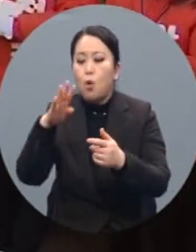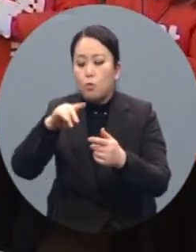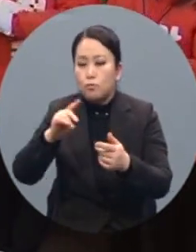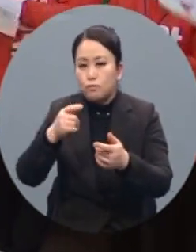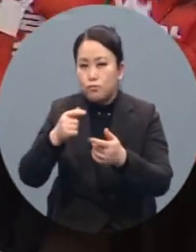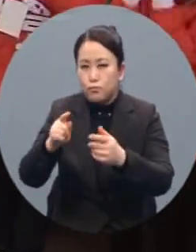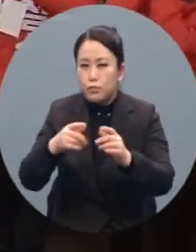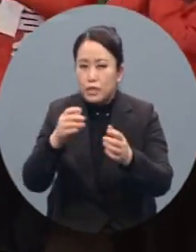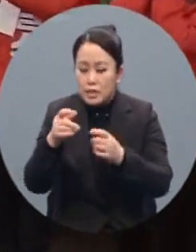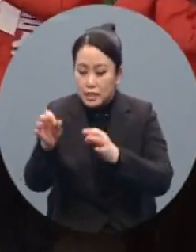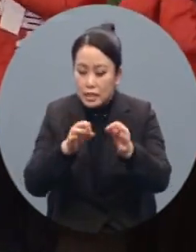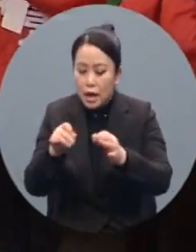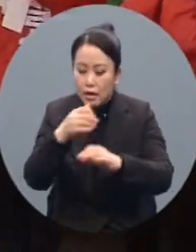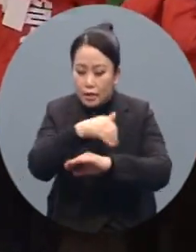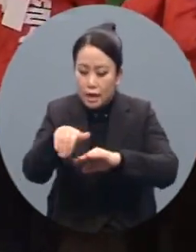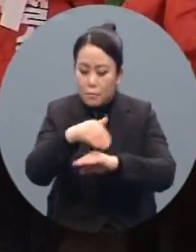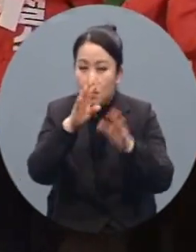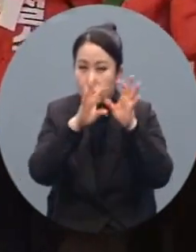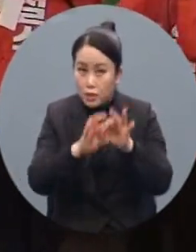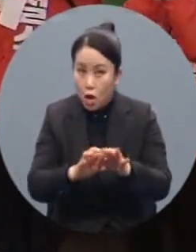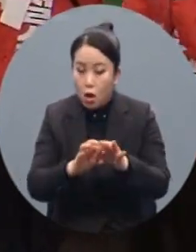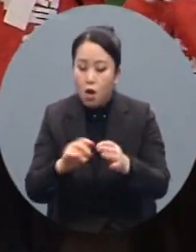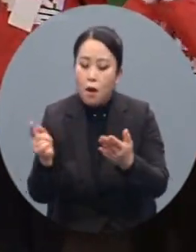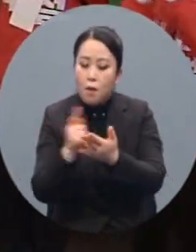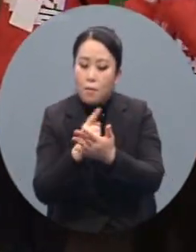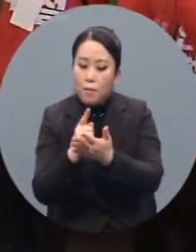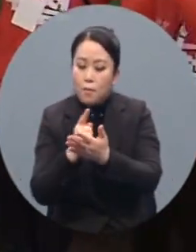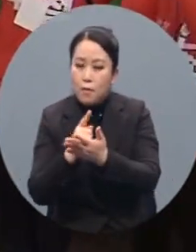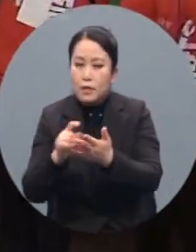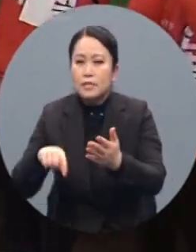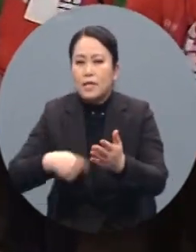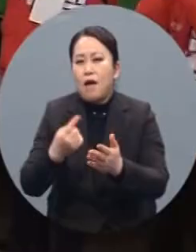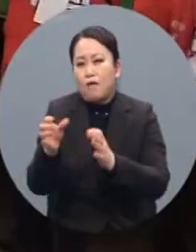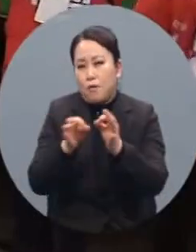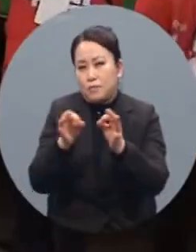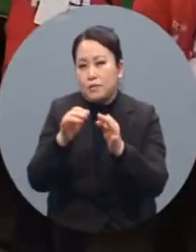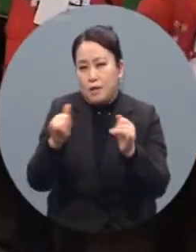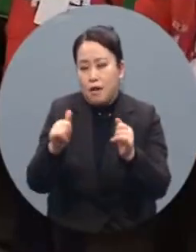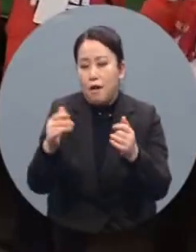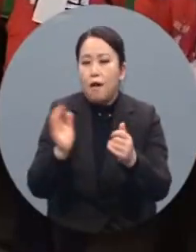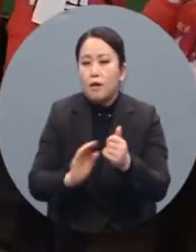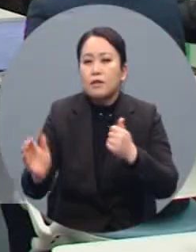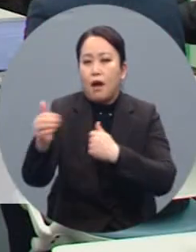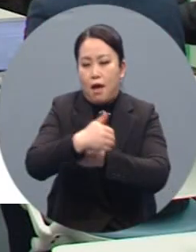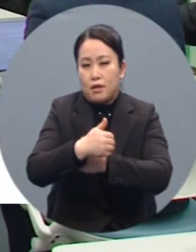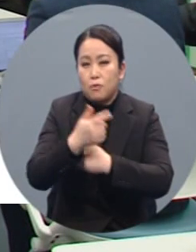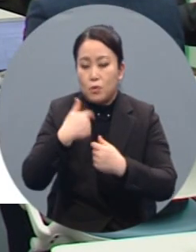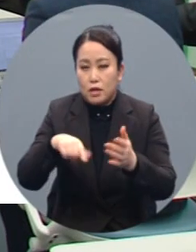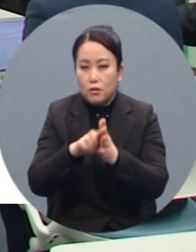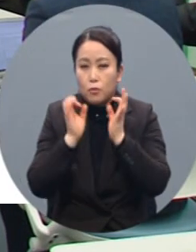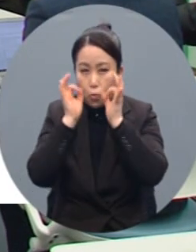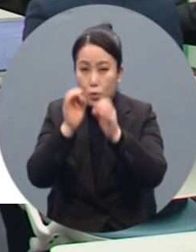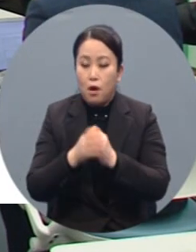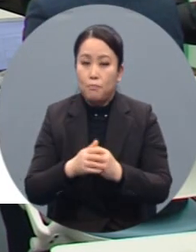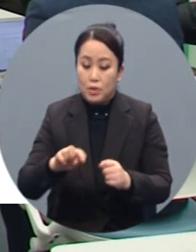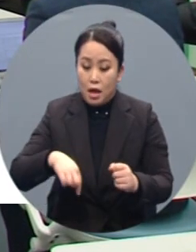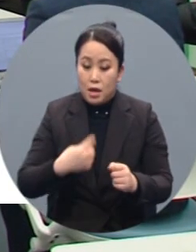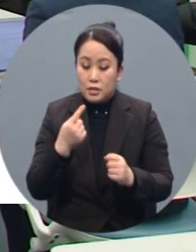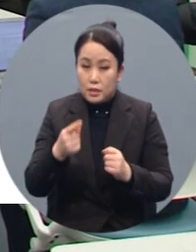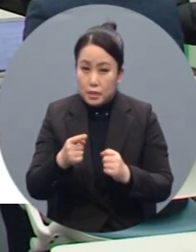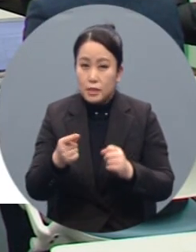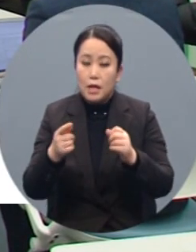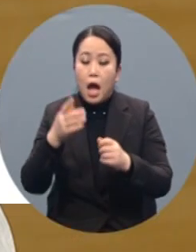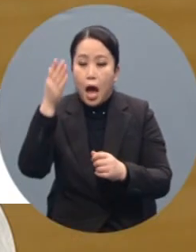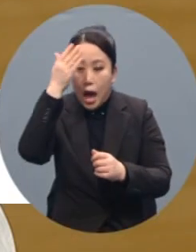피해층인 소상공인과 자영업자 끌어안기에 공을 들였습니다. 자신을 3대가 부산에서 살아온 유일한